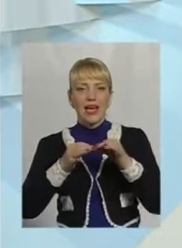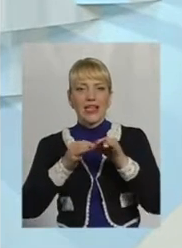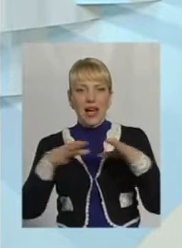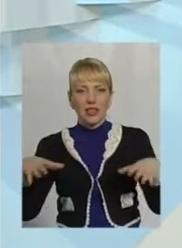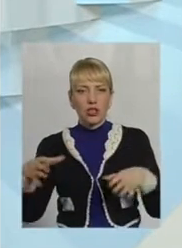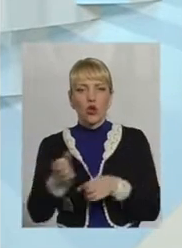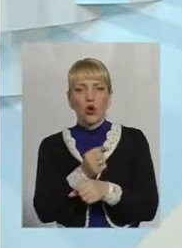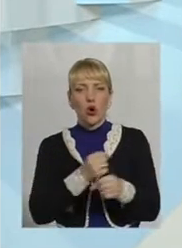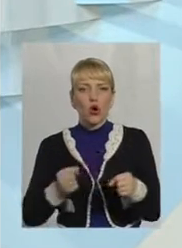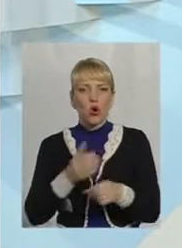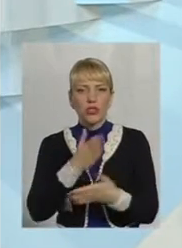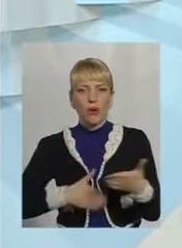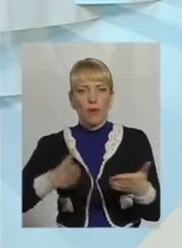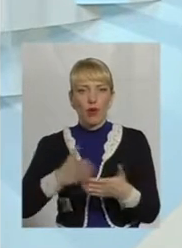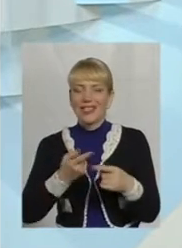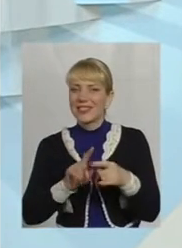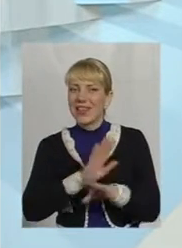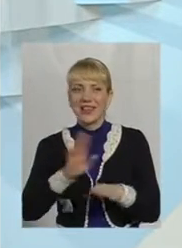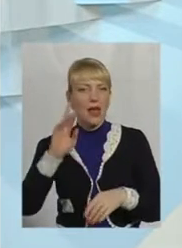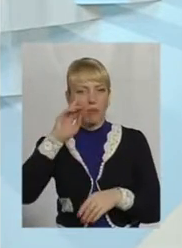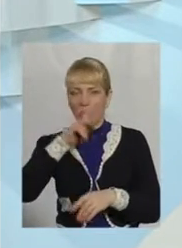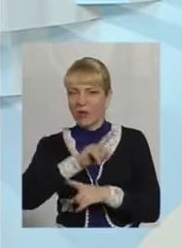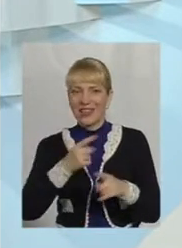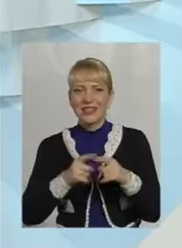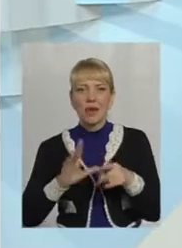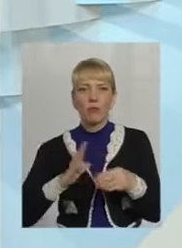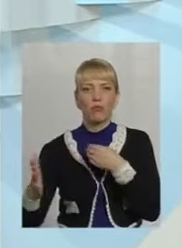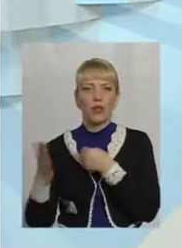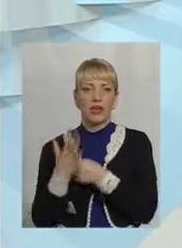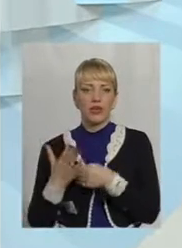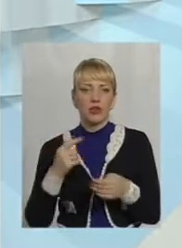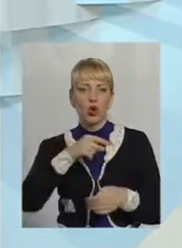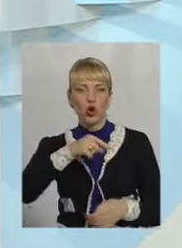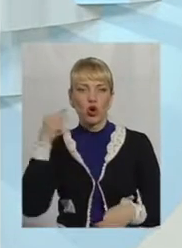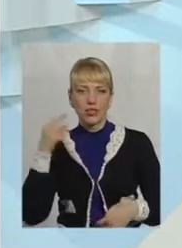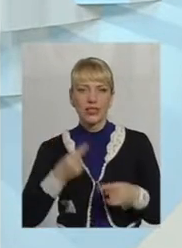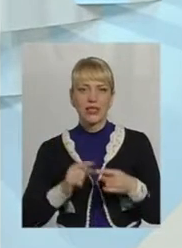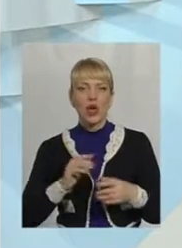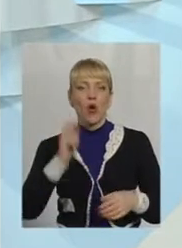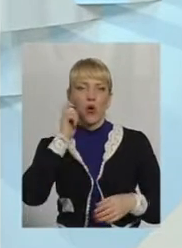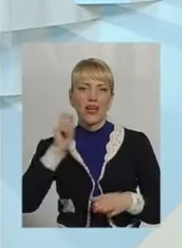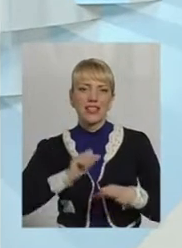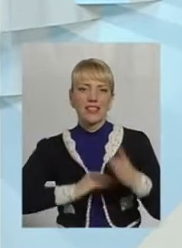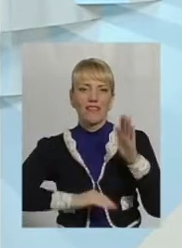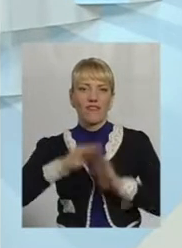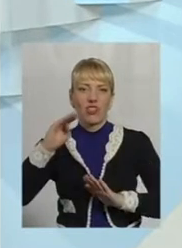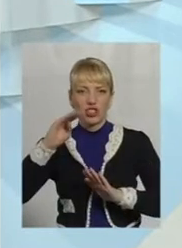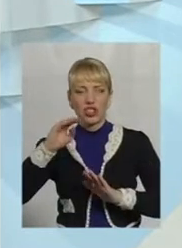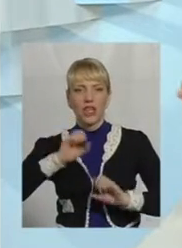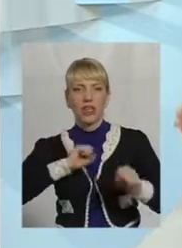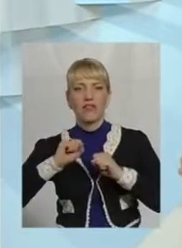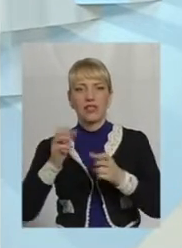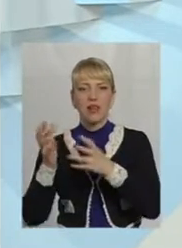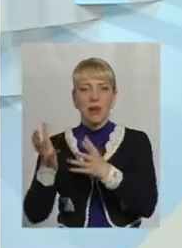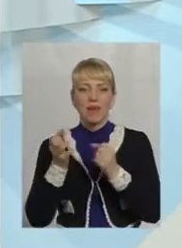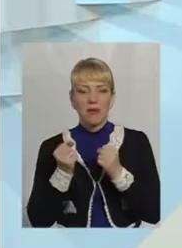але це не помилки, а повторюю, це під диктат Росії українське вище керівництво політичне приймало ті рішення, які